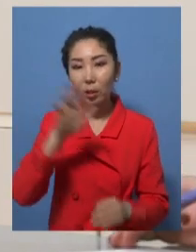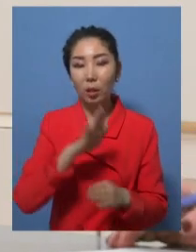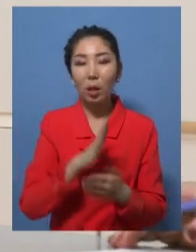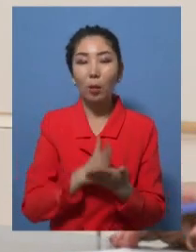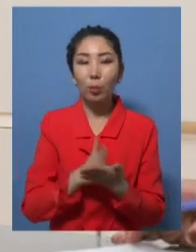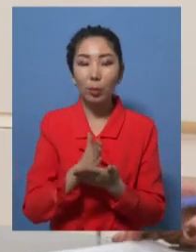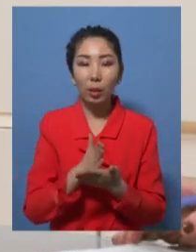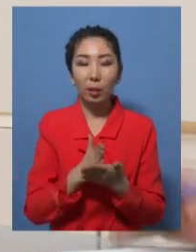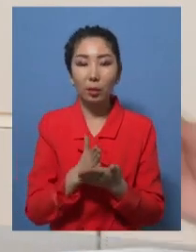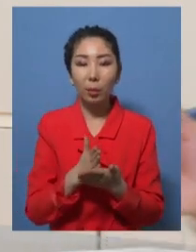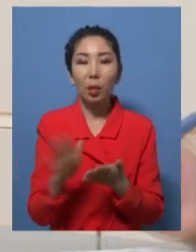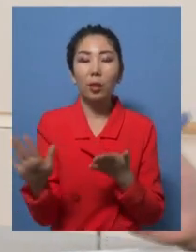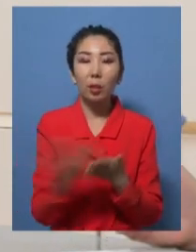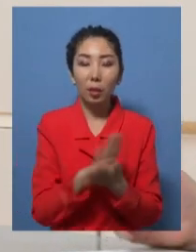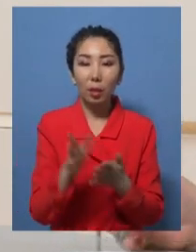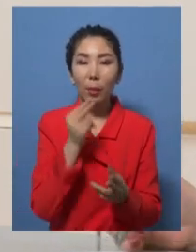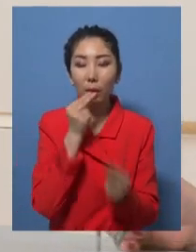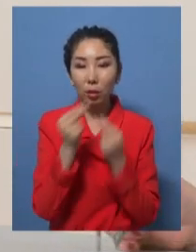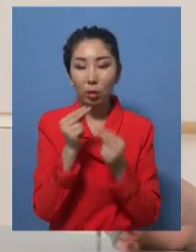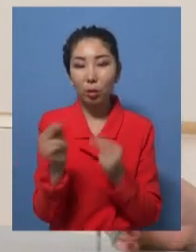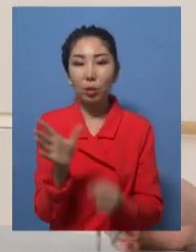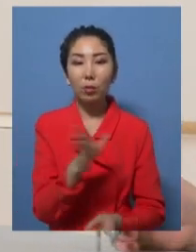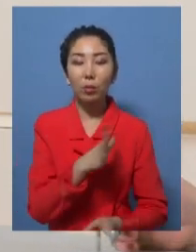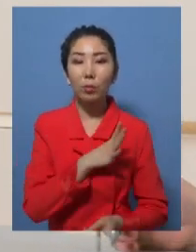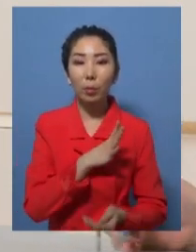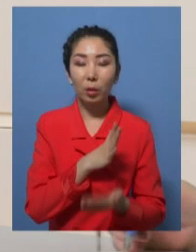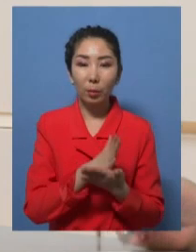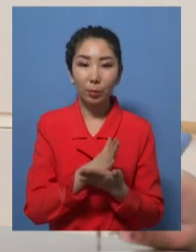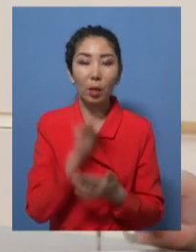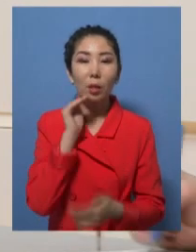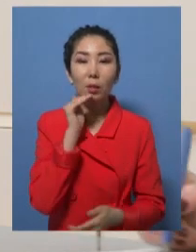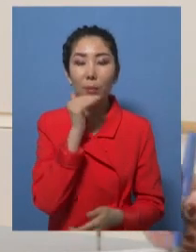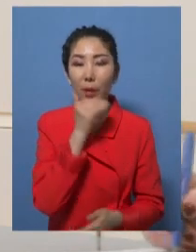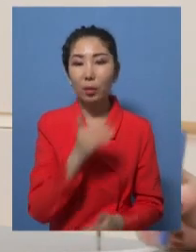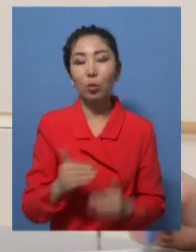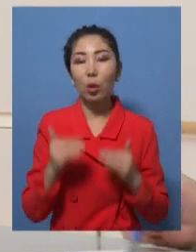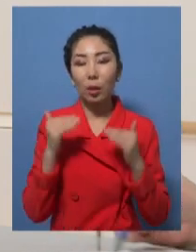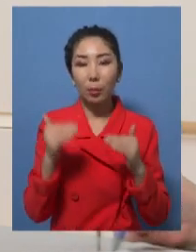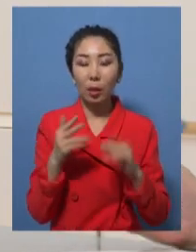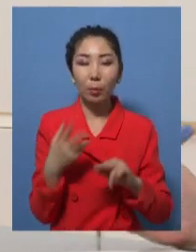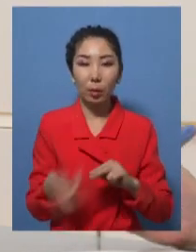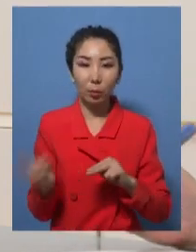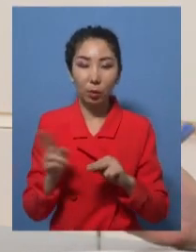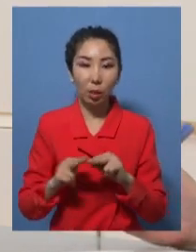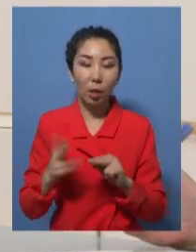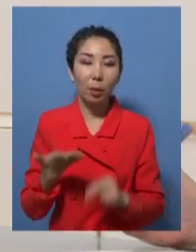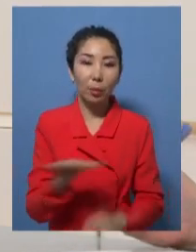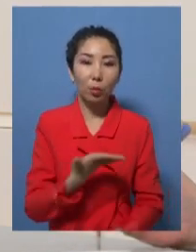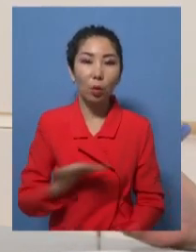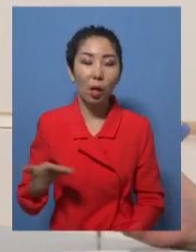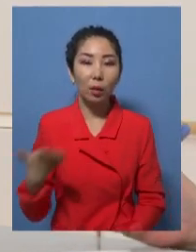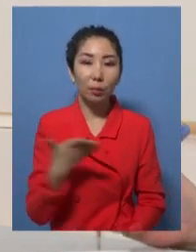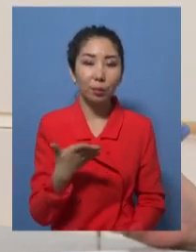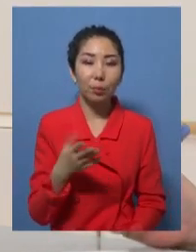уақытында дейсіз. Айтып жатыр. Сондықтан соған қарағанда жаңағы тамақтың сапасы өте жоғары деген сөз. Бірақ бізге бірде-бір уәж